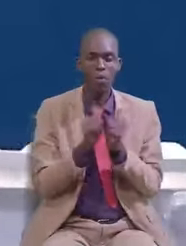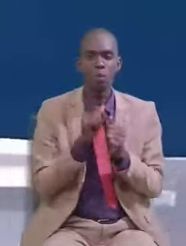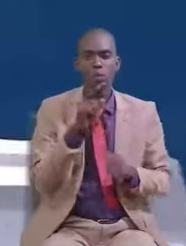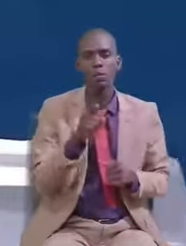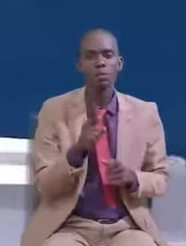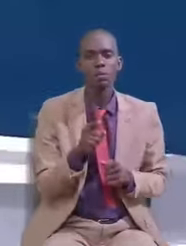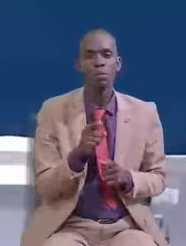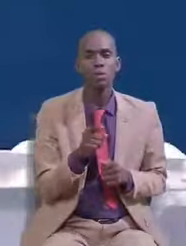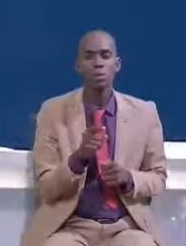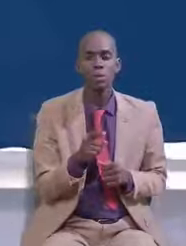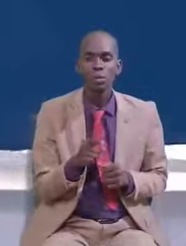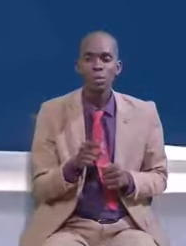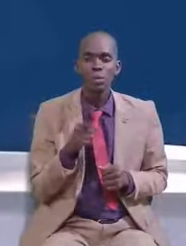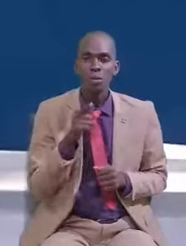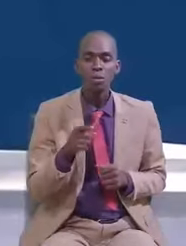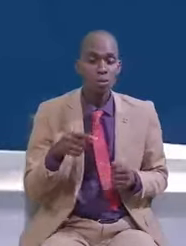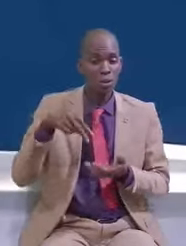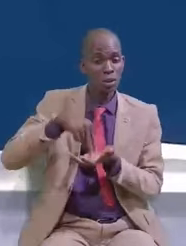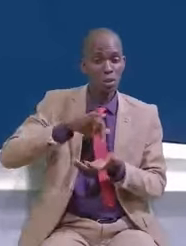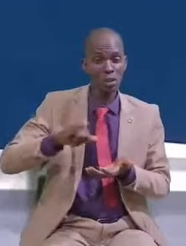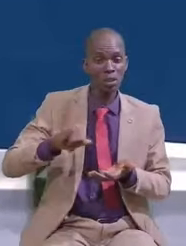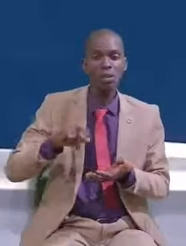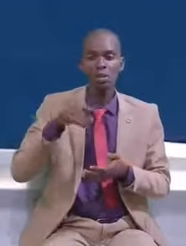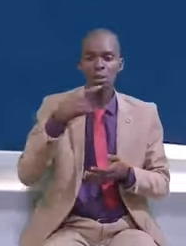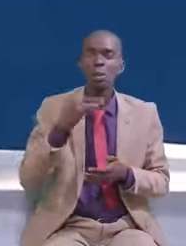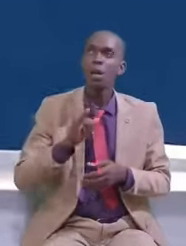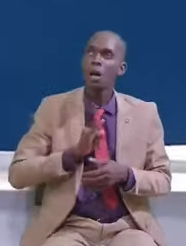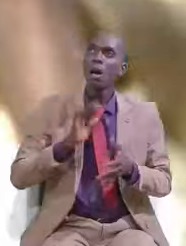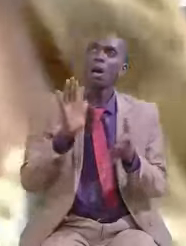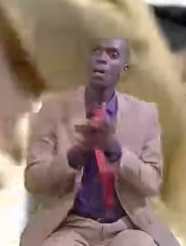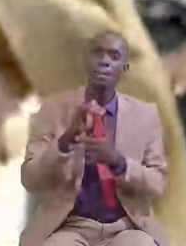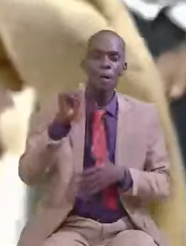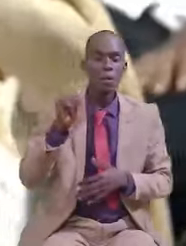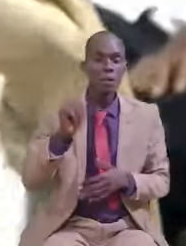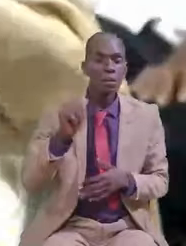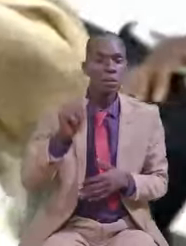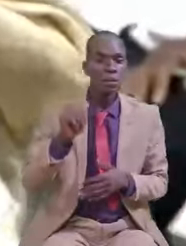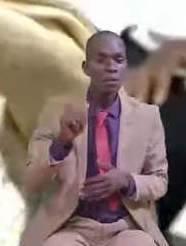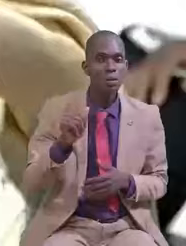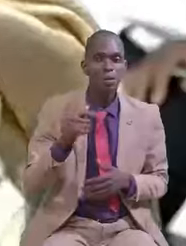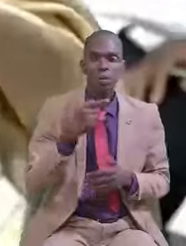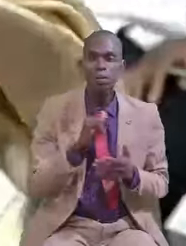Vous vous tenez debout parce que vous dites, je crois. Je crois